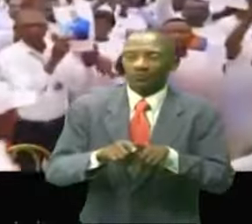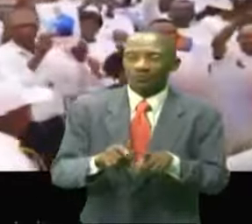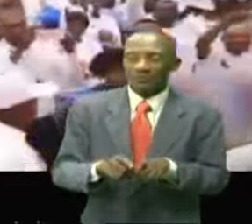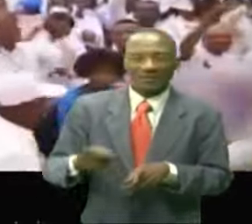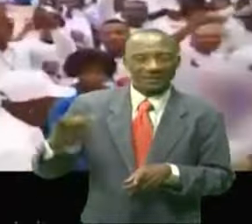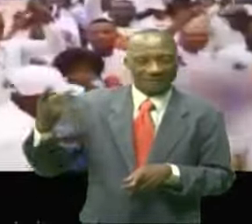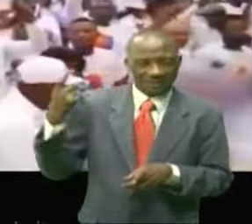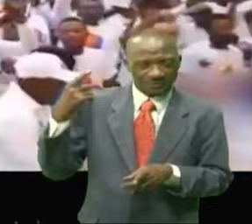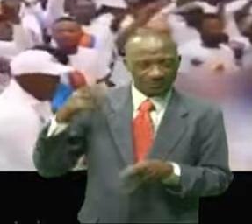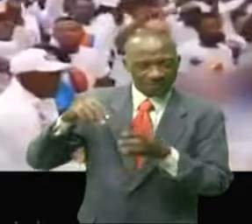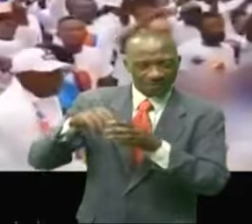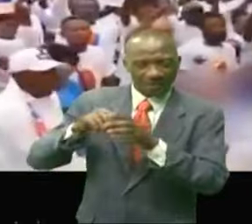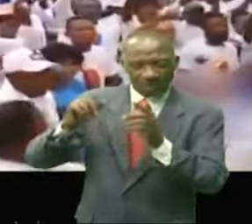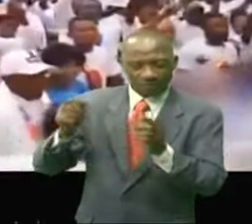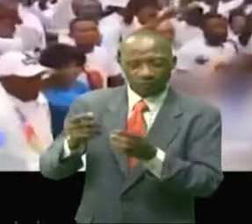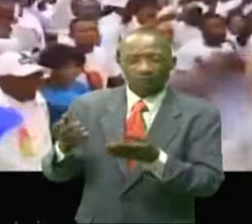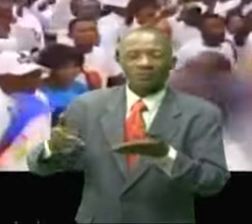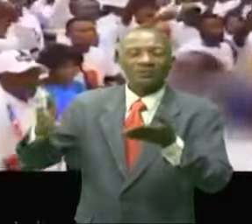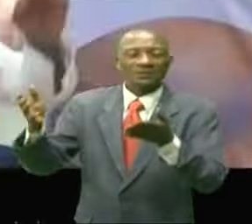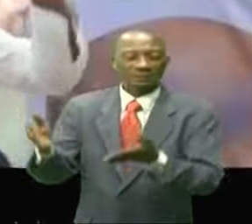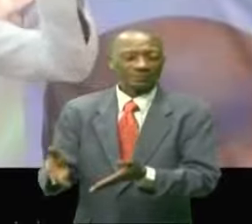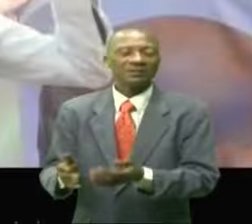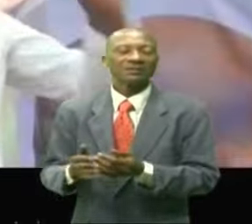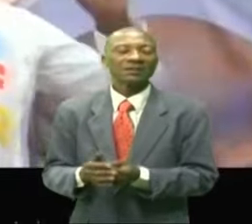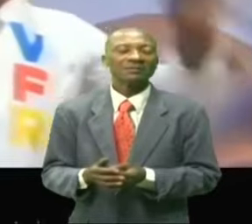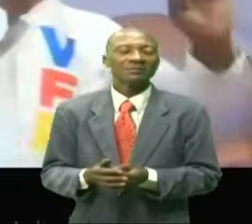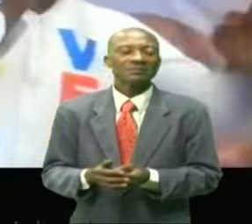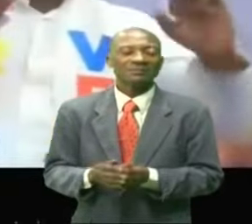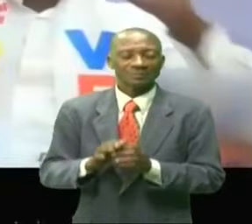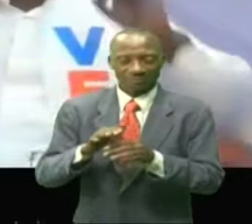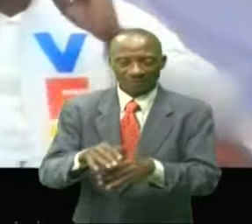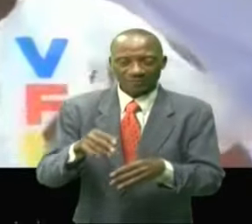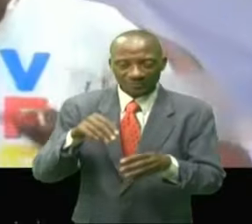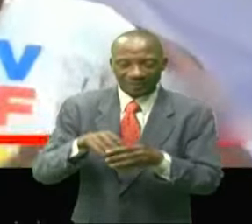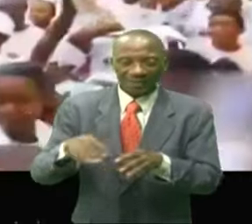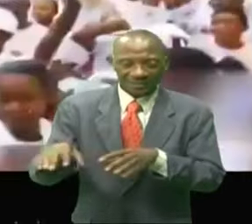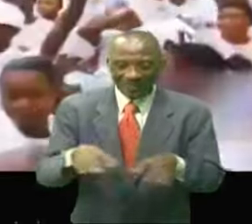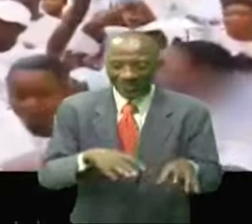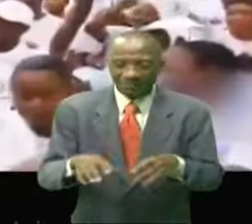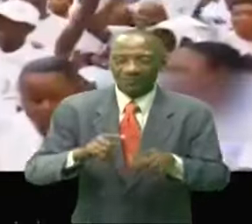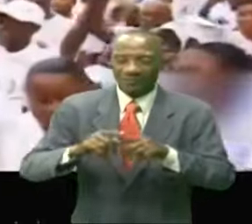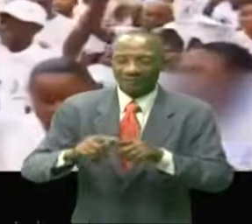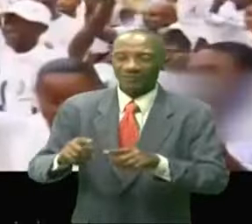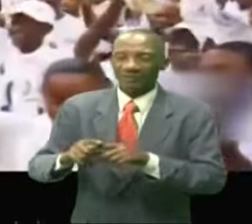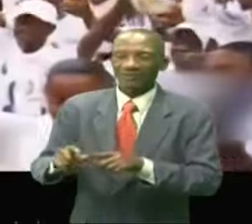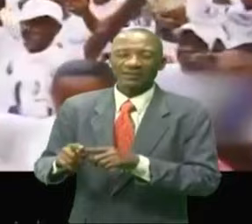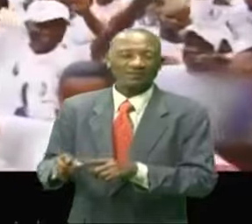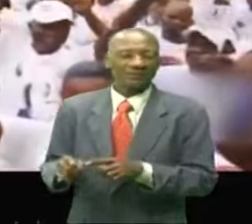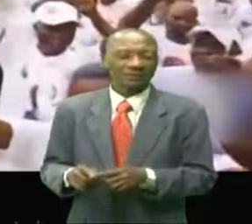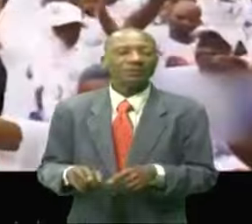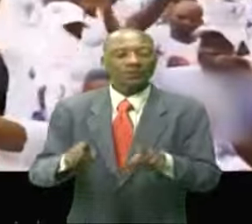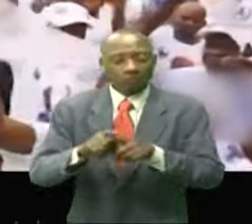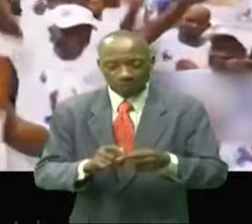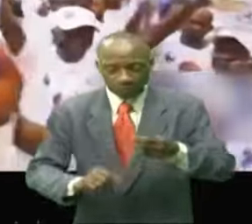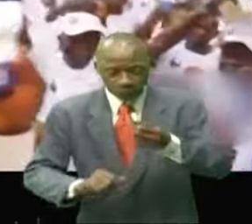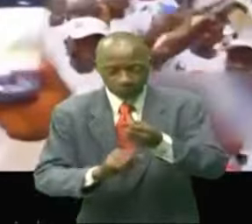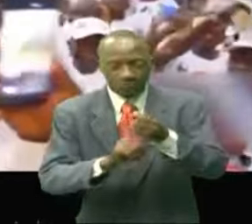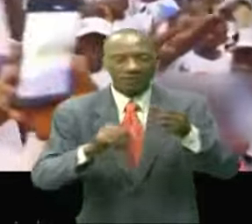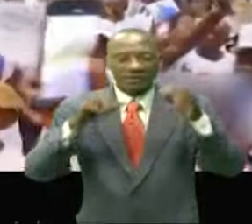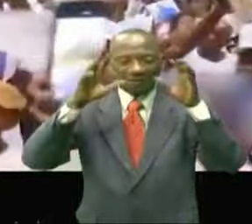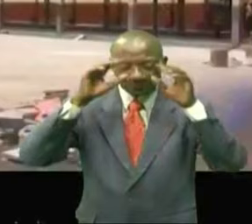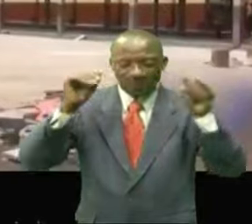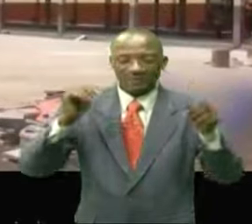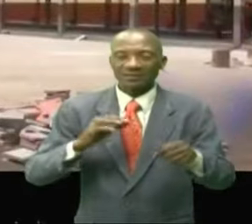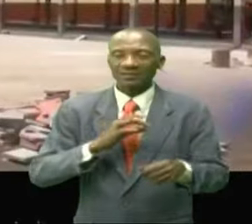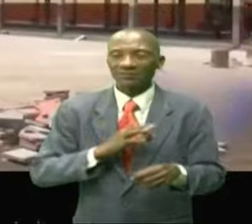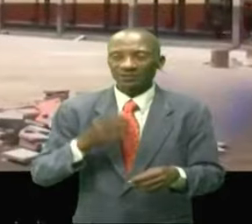s'insurge également contre toute tentative de déstabilisation du pays et se lance en guerre contre les intérêts